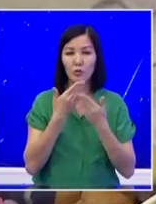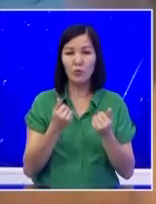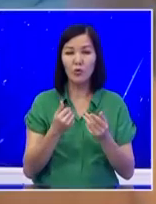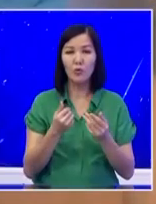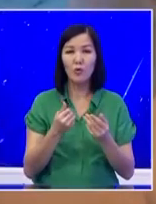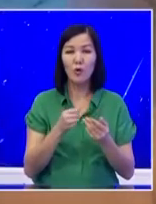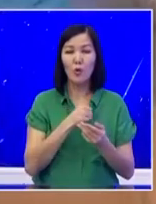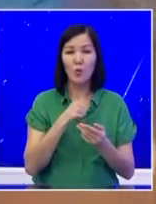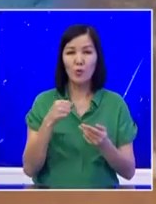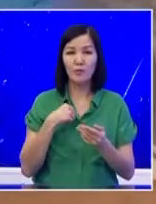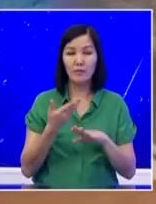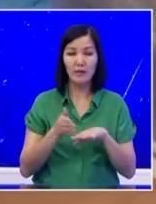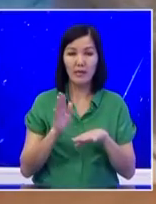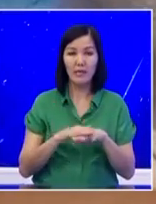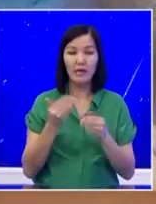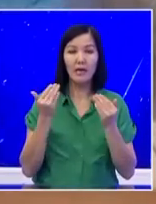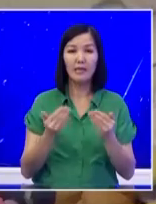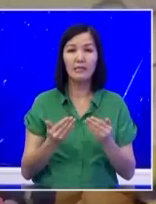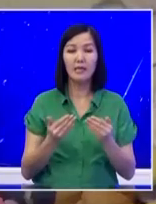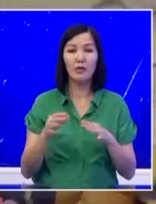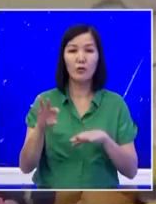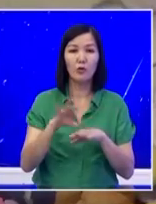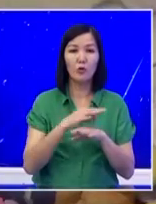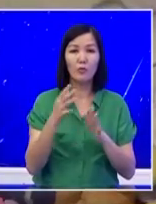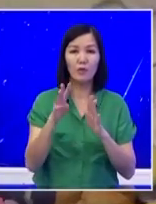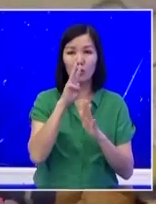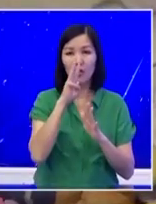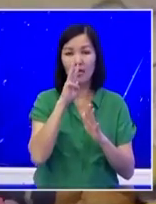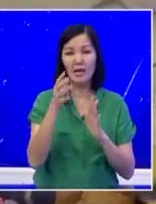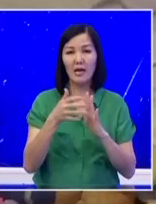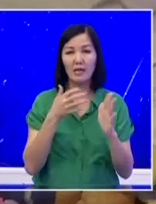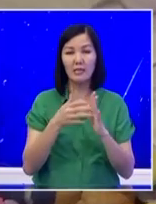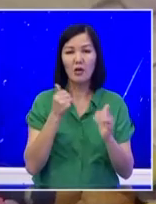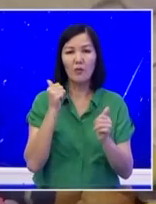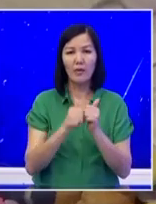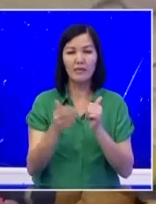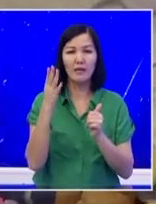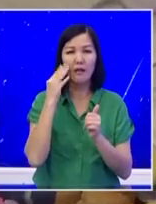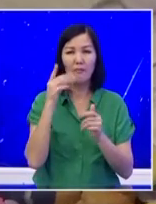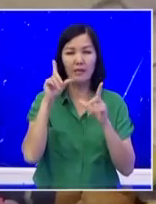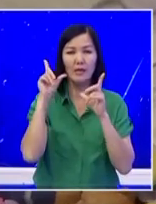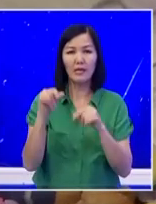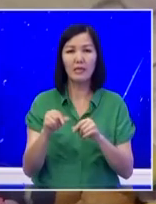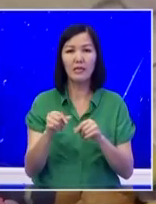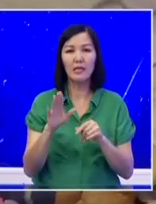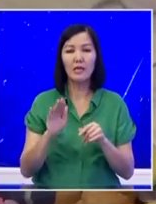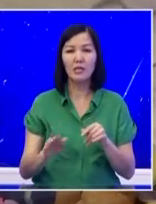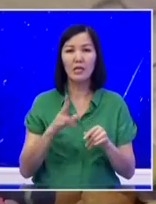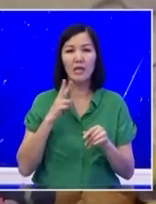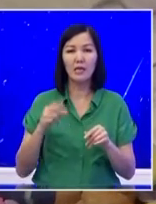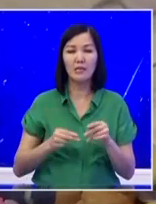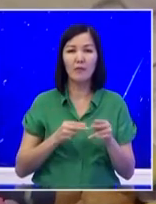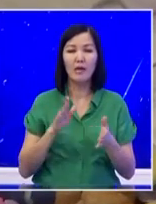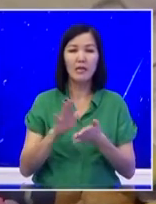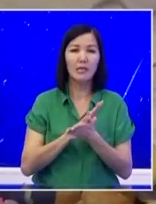Өзіміз күнімізді зорға көріп отырмыз. Ал күйеуімнің айлығы аз. Ол үнемі жұмыс бабымен Алматыға жүреді. Кішкентай қызыма тегін ота